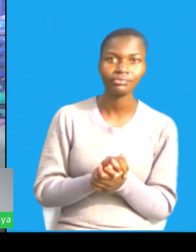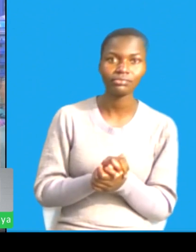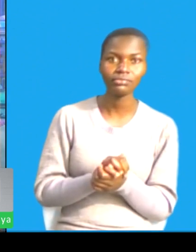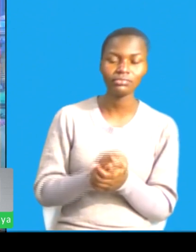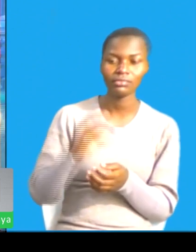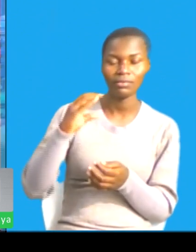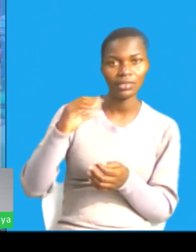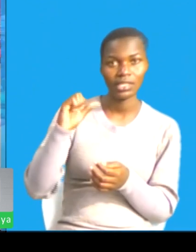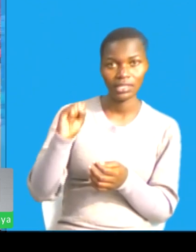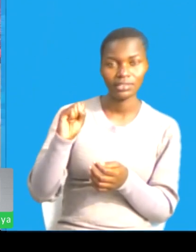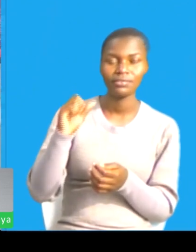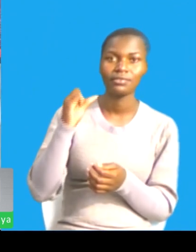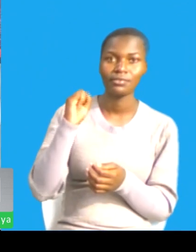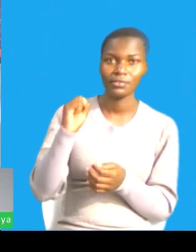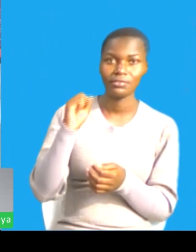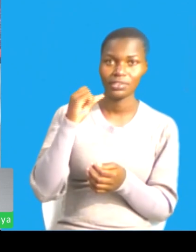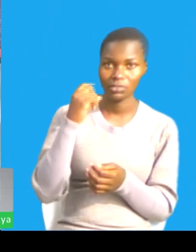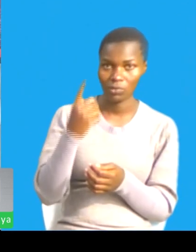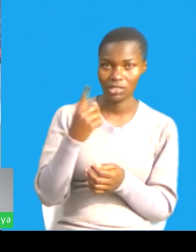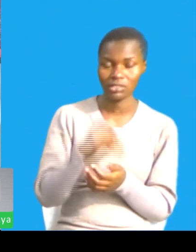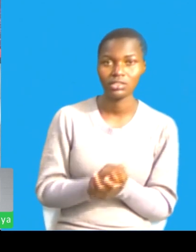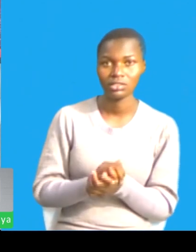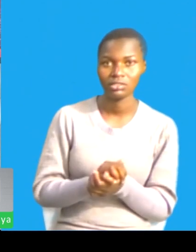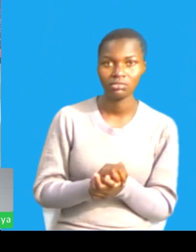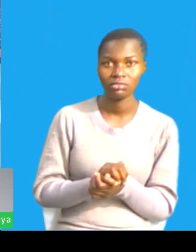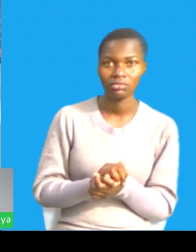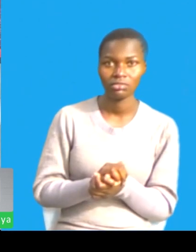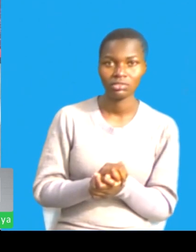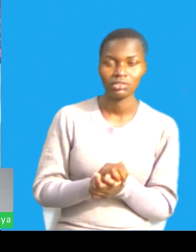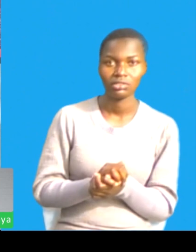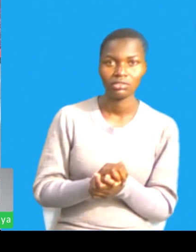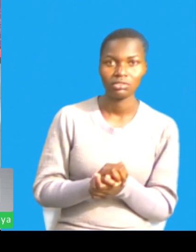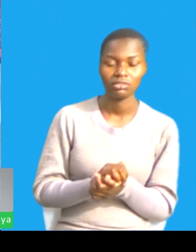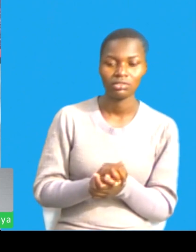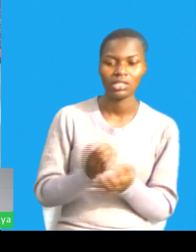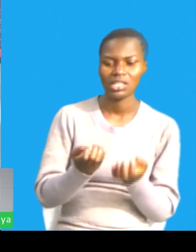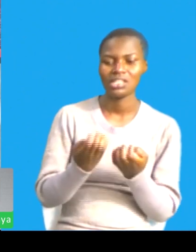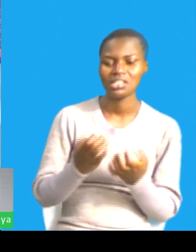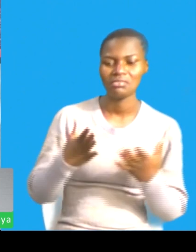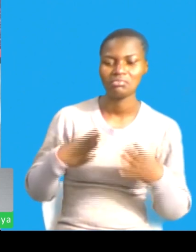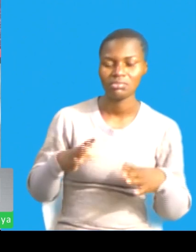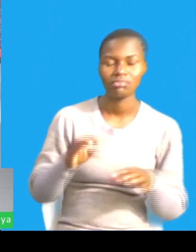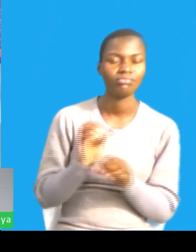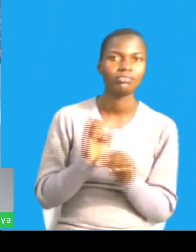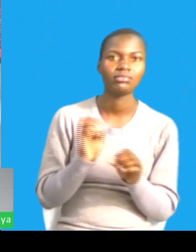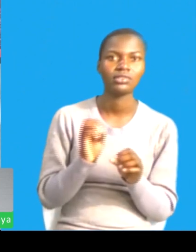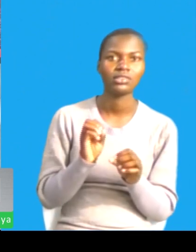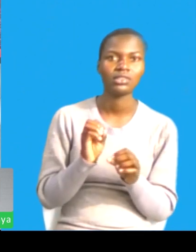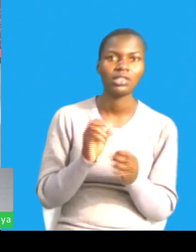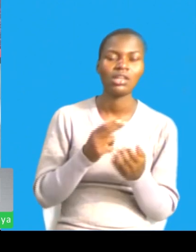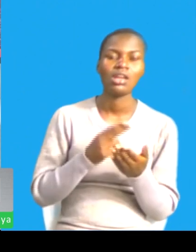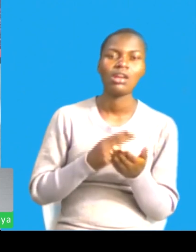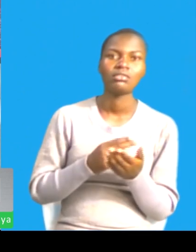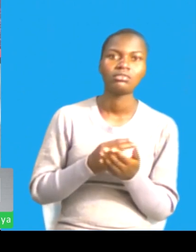ma CSs 51. Is that so? We don't need those people, Jonah. Kukua tu honest. Mtu